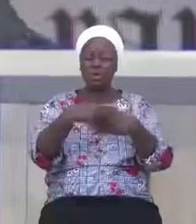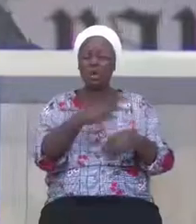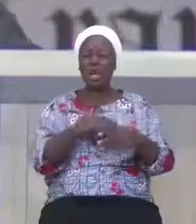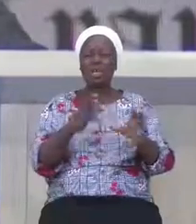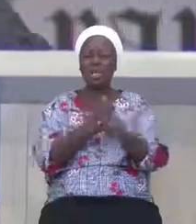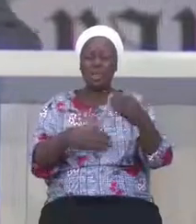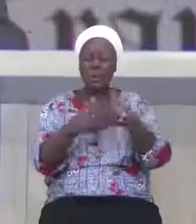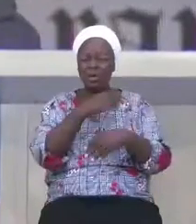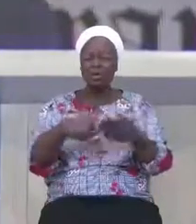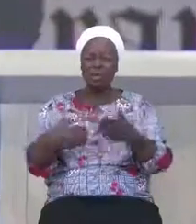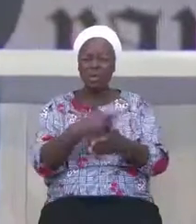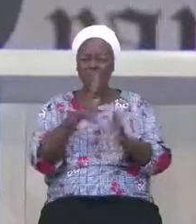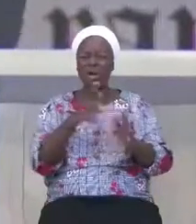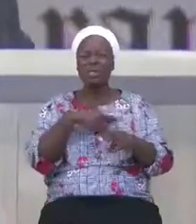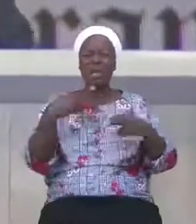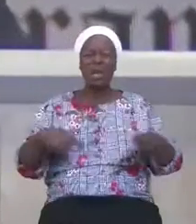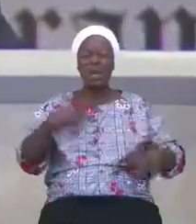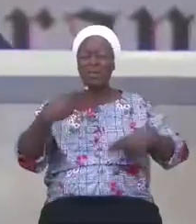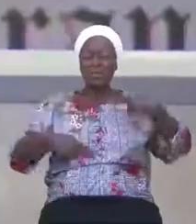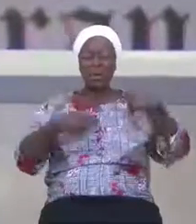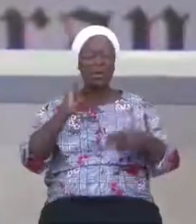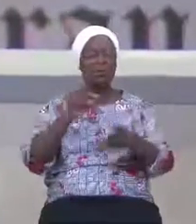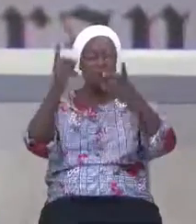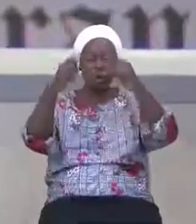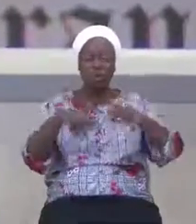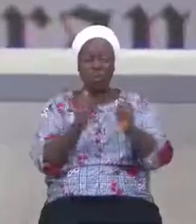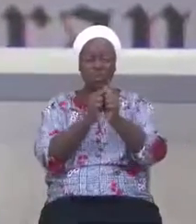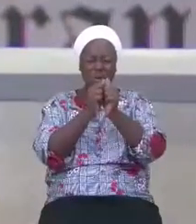renouvellement et le réveil viennent du ciel